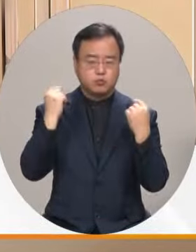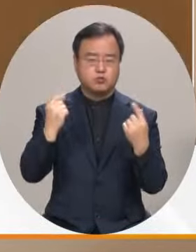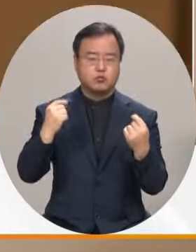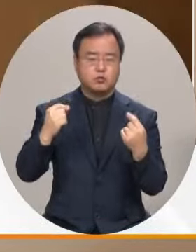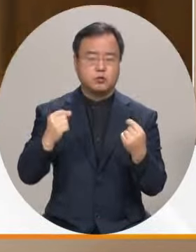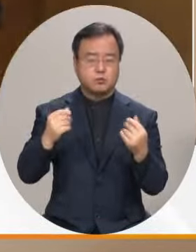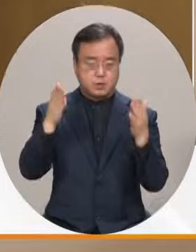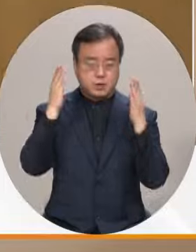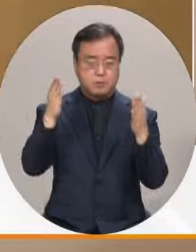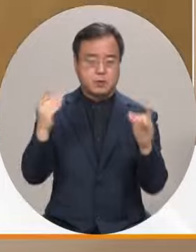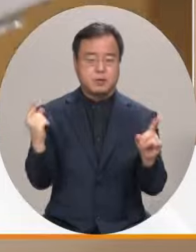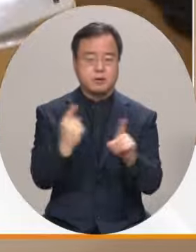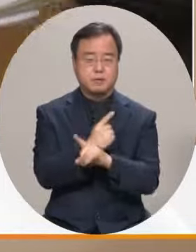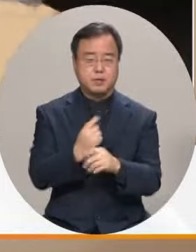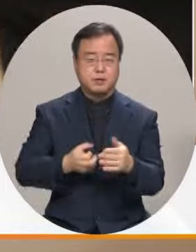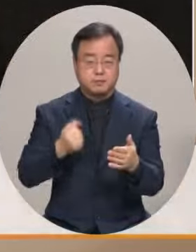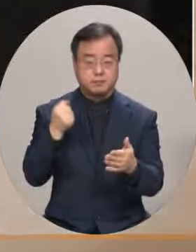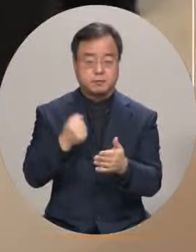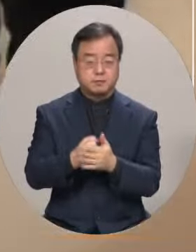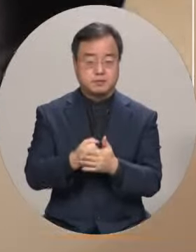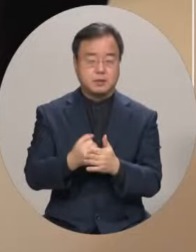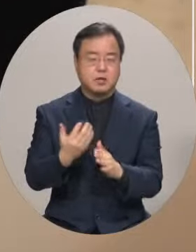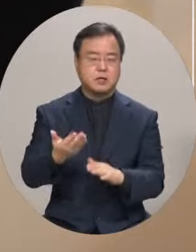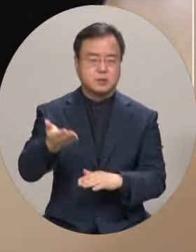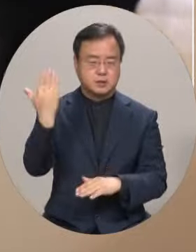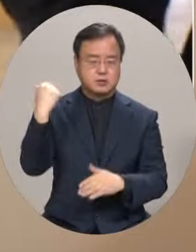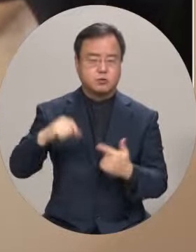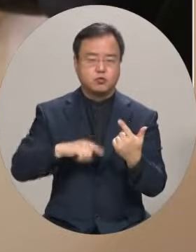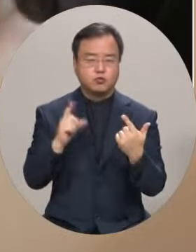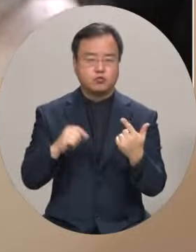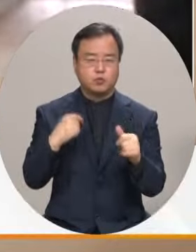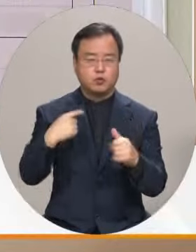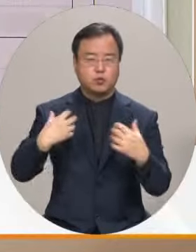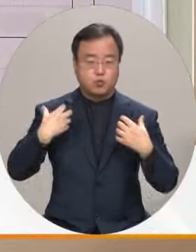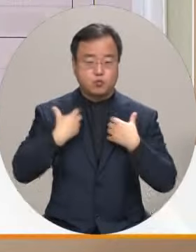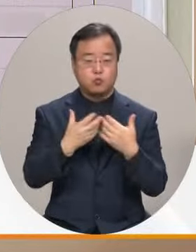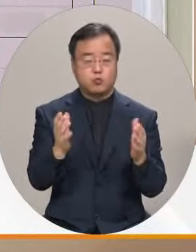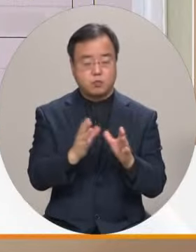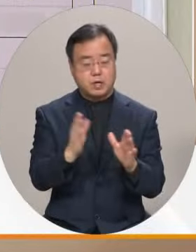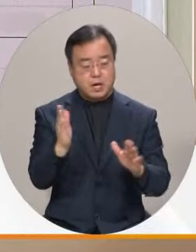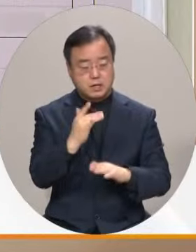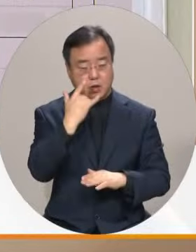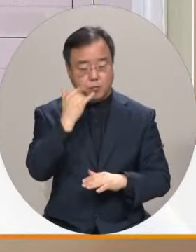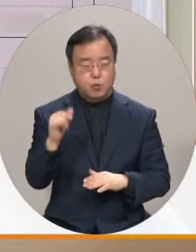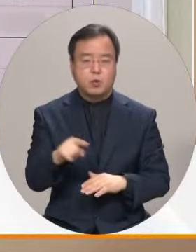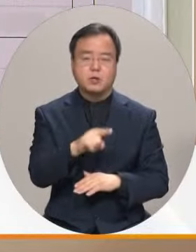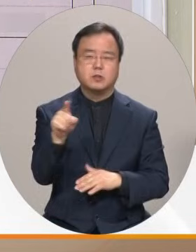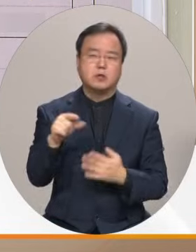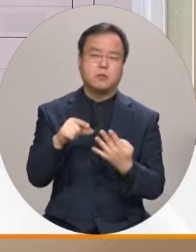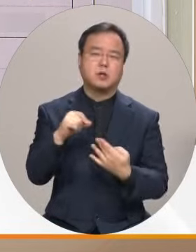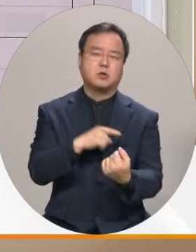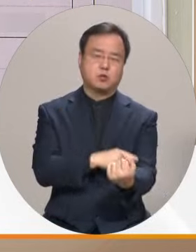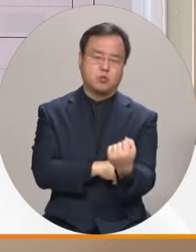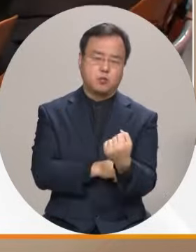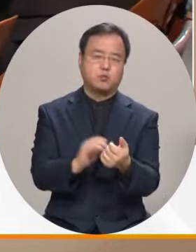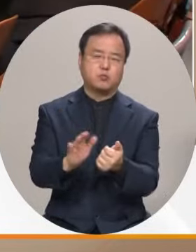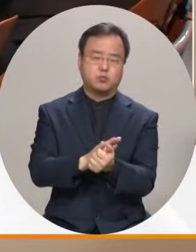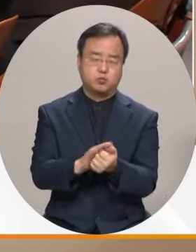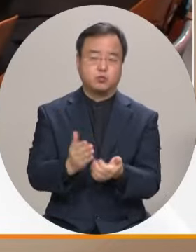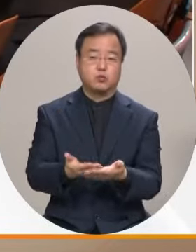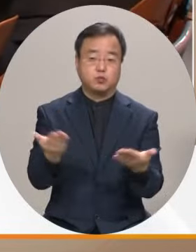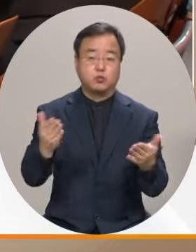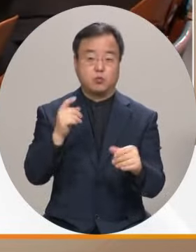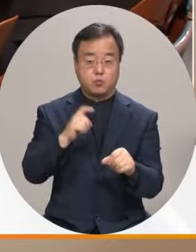달라졌습니다 결국 교육부는 지난해 6월 학교와 학생과 학부모의 선택권을 보장한다는 이유로이